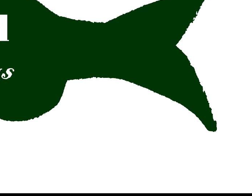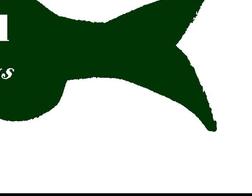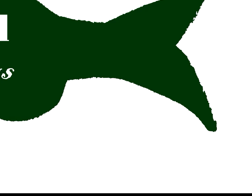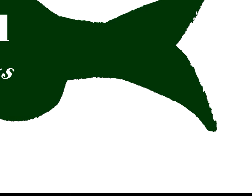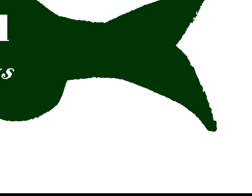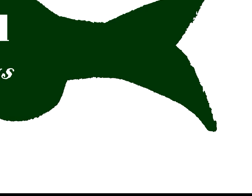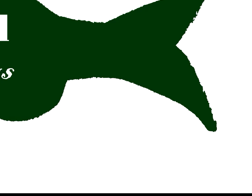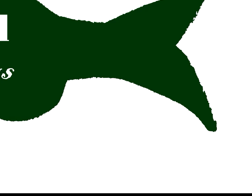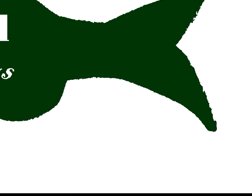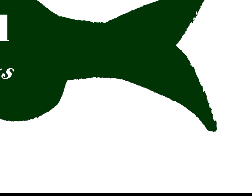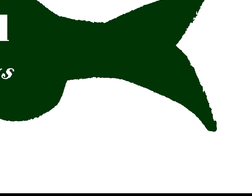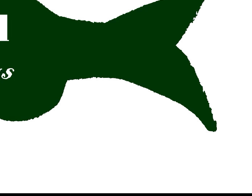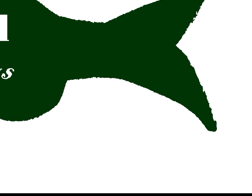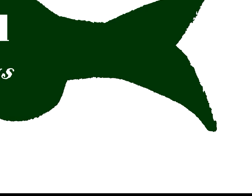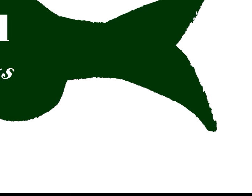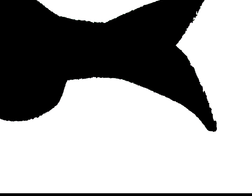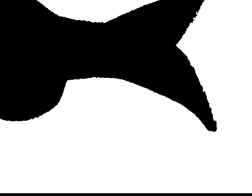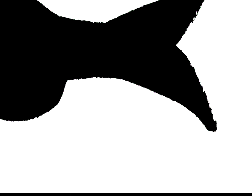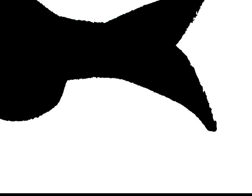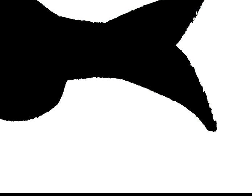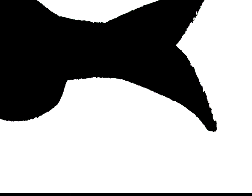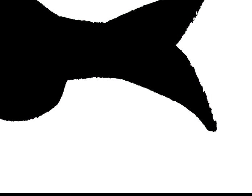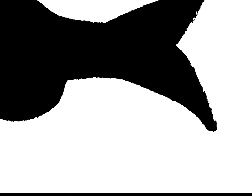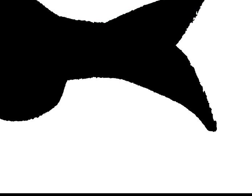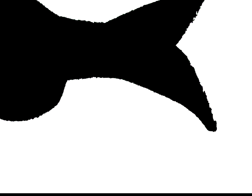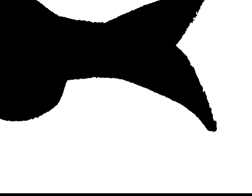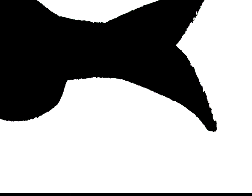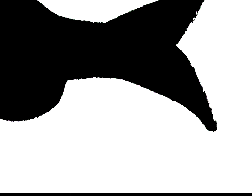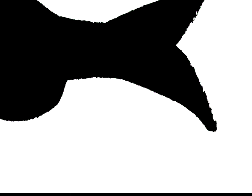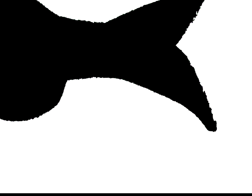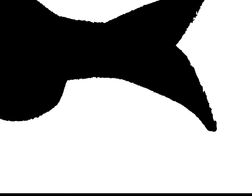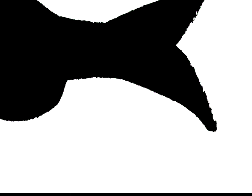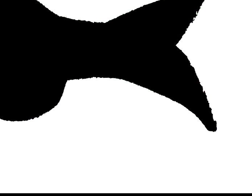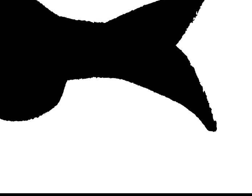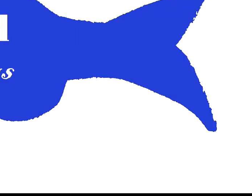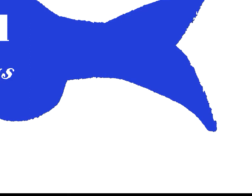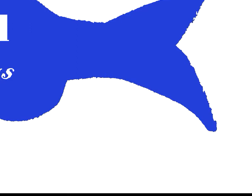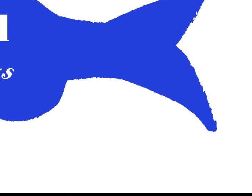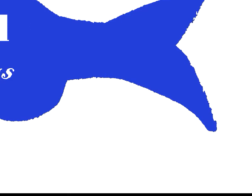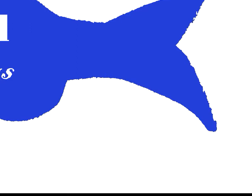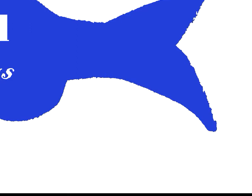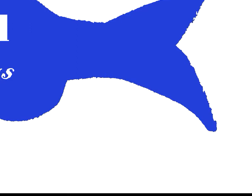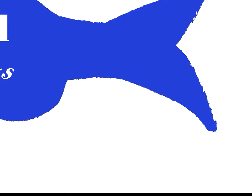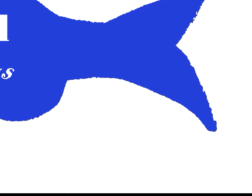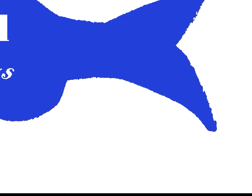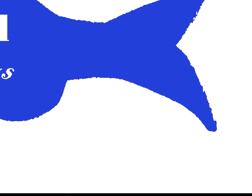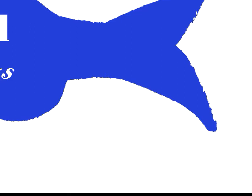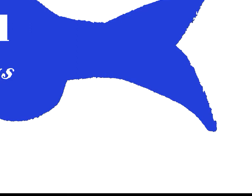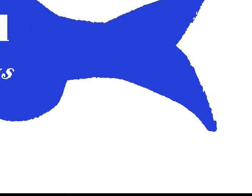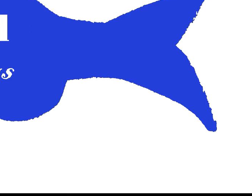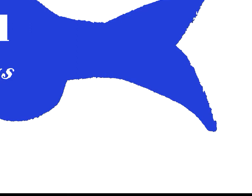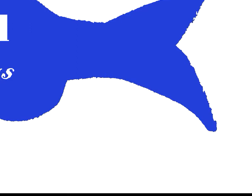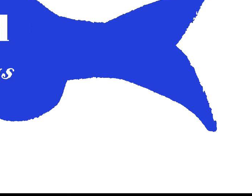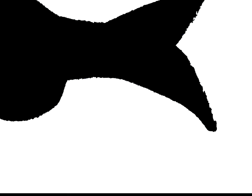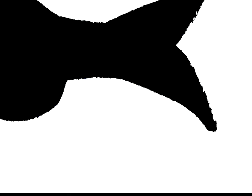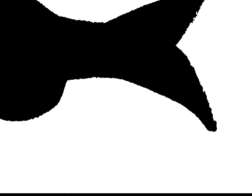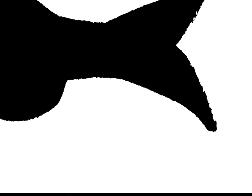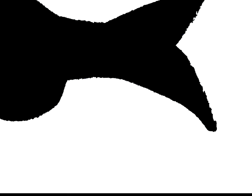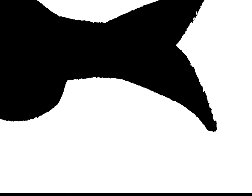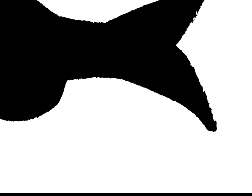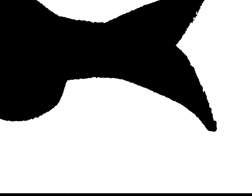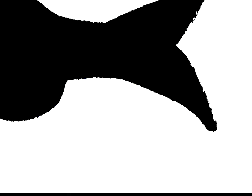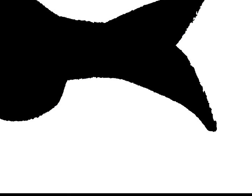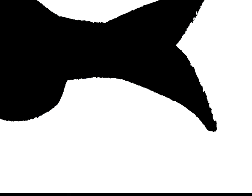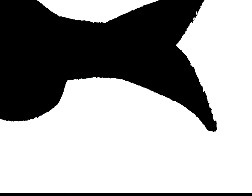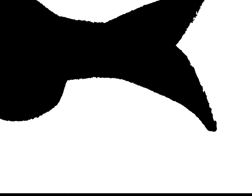Les piranhas, les crocodiles et tous les vers qui sont dans l'eau. Les piranhas, les crocodiles et tous les vers qui sont dans